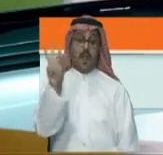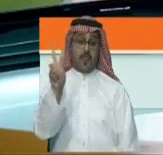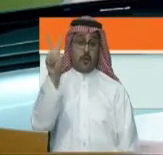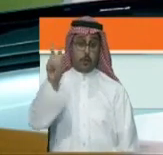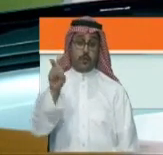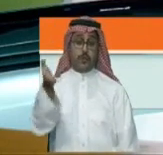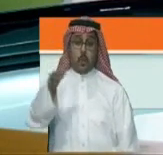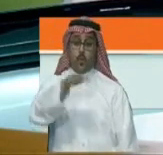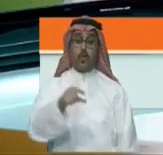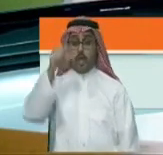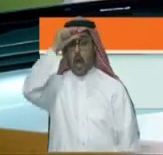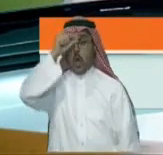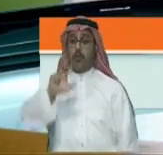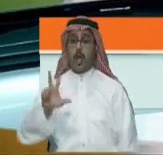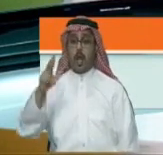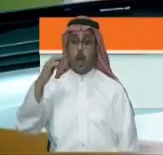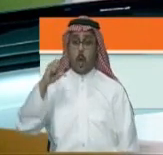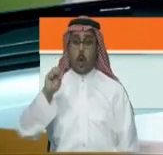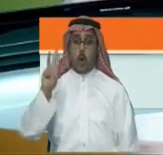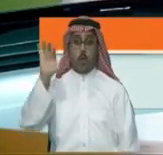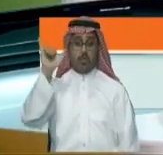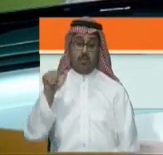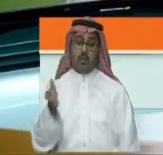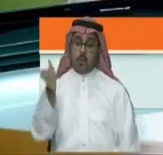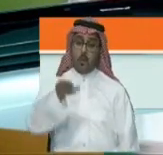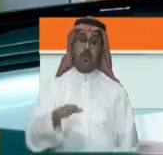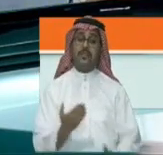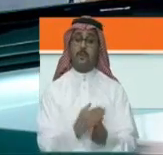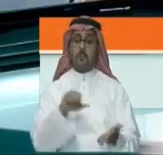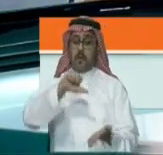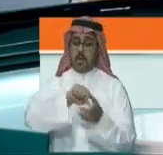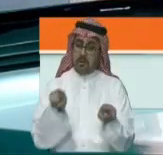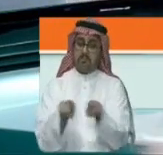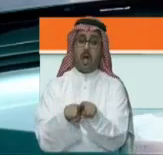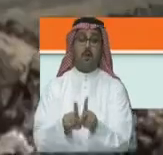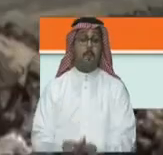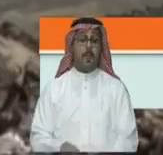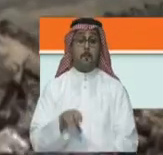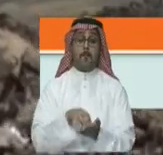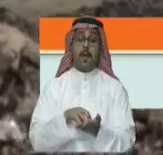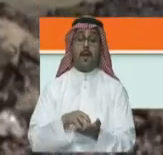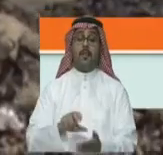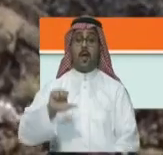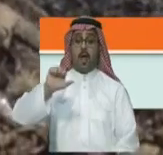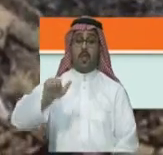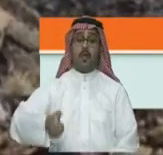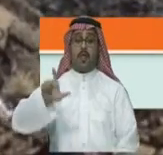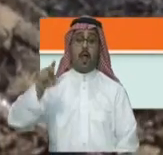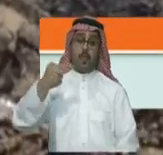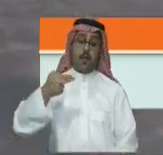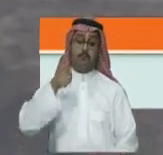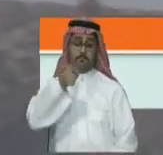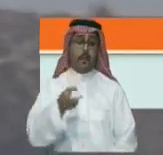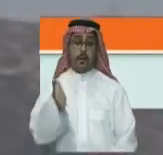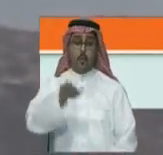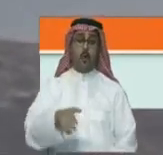عناصر الميليشيا الحوثية الإرهابية المدعومة من إيران في معارك بمحافظة الضالع. وقال إن المواجهات أسفرت عن